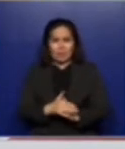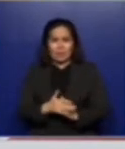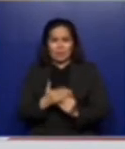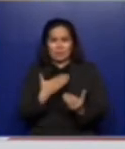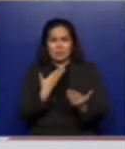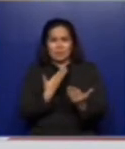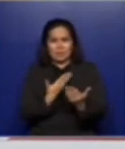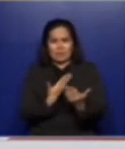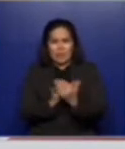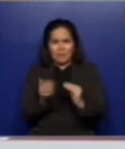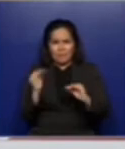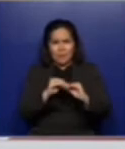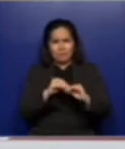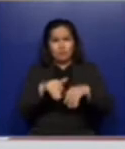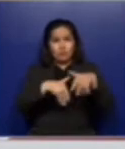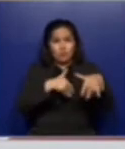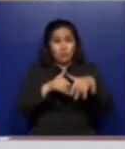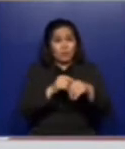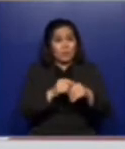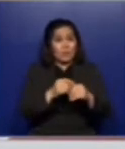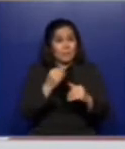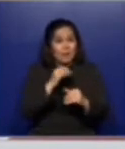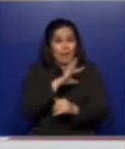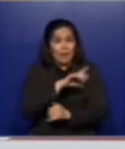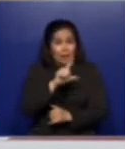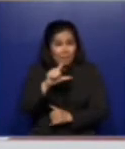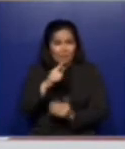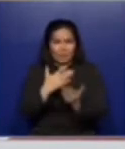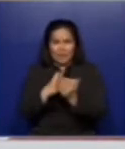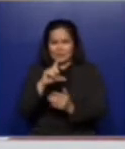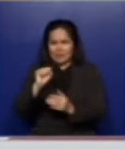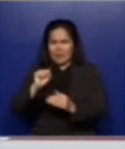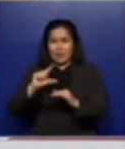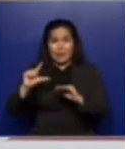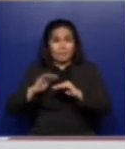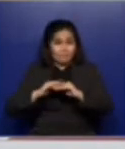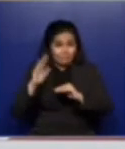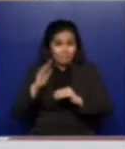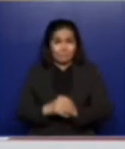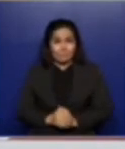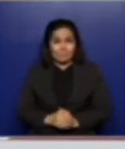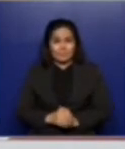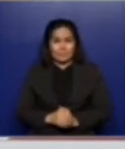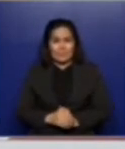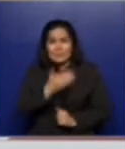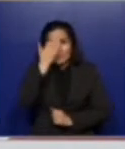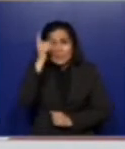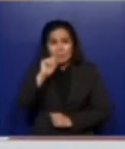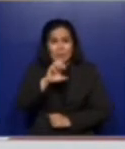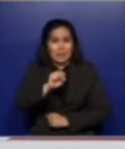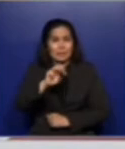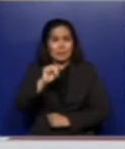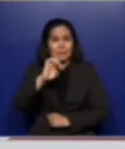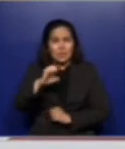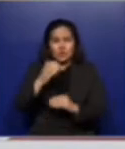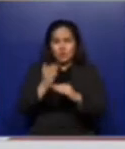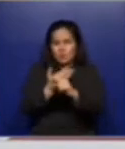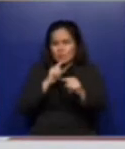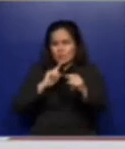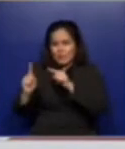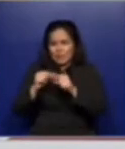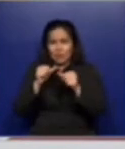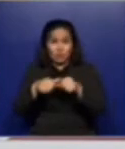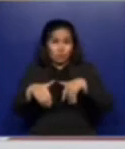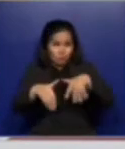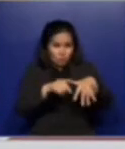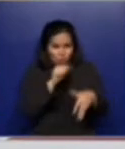หมู่บ้านละ5ล้านบาทใช้เงินไม่กี่แสนล้านเองอย่าลืมว่า SME ธุรกิจเล็กธุรกิจน้อยอยู่ตามหมู่บ้านเนี่ยจำนว